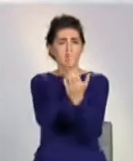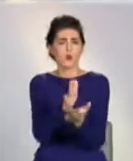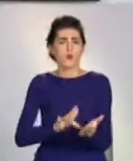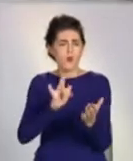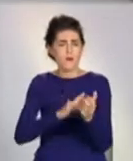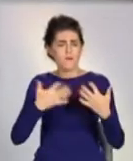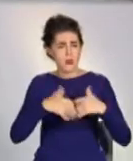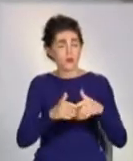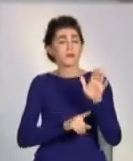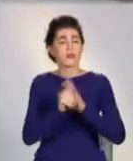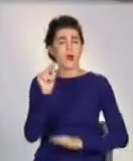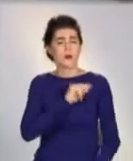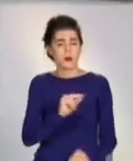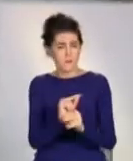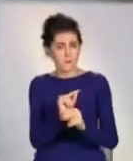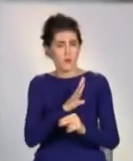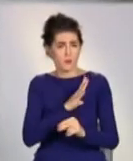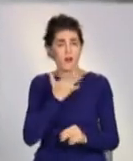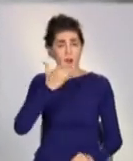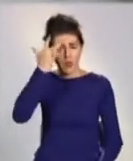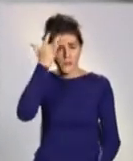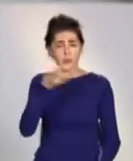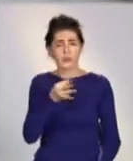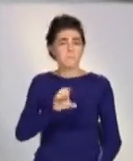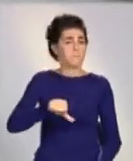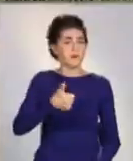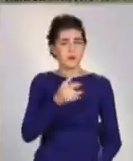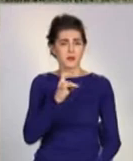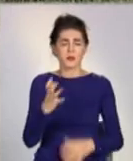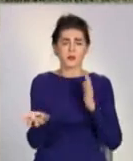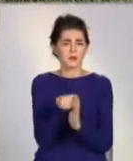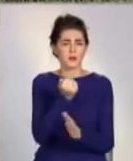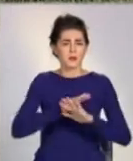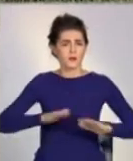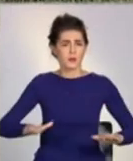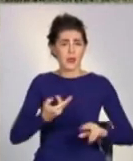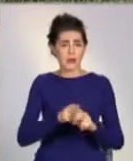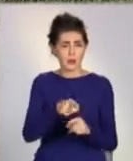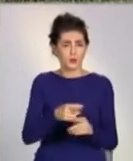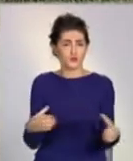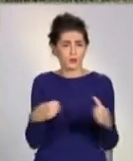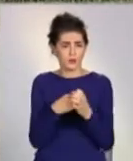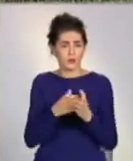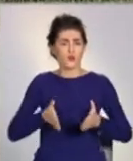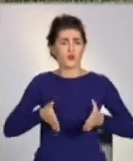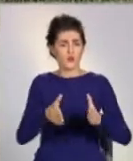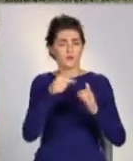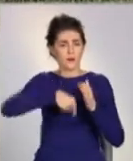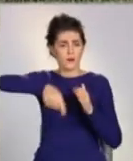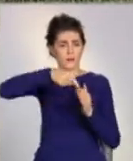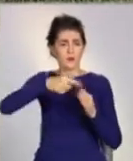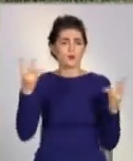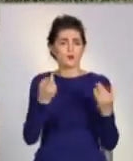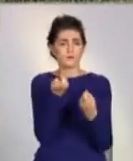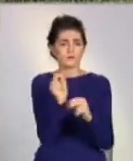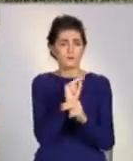Її почали ремонтувати влітку, проте з першого разу не вийшло. Этот участок дороги требует